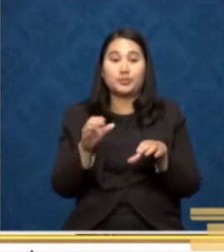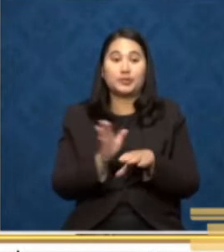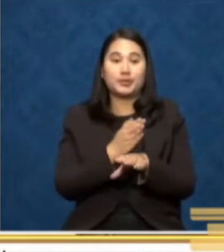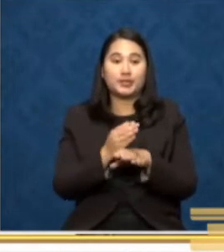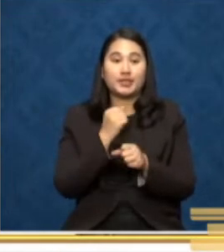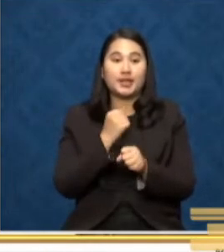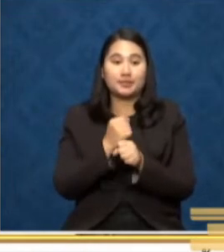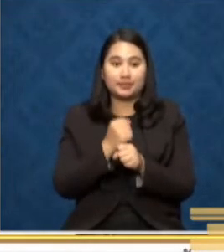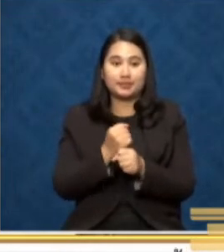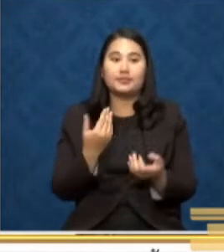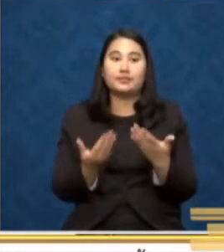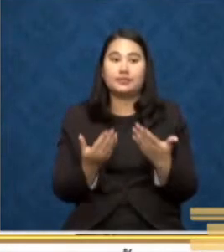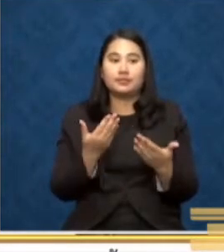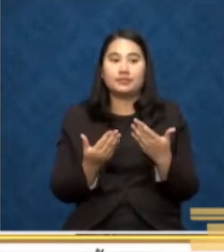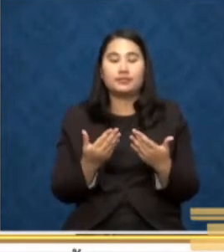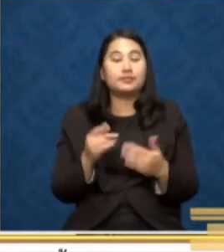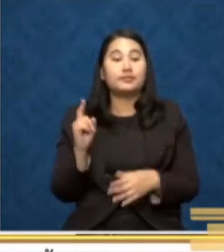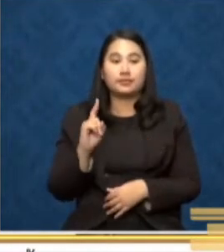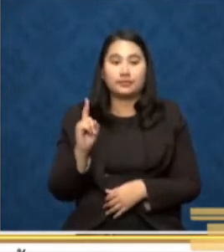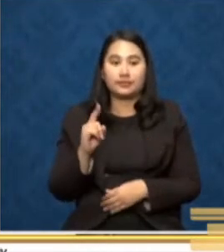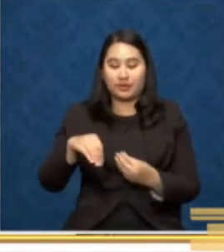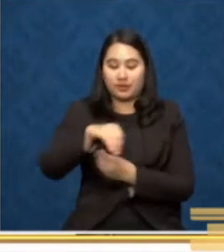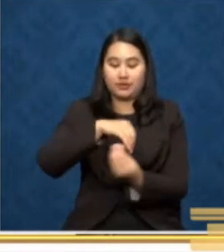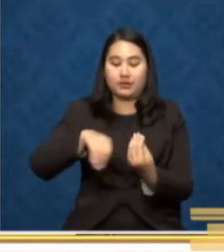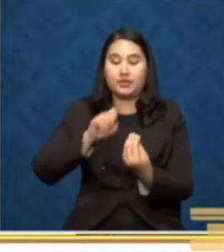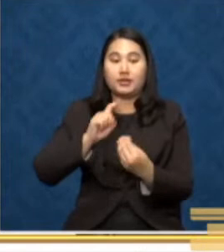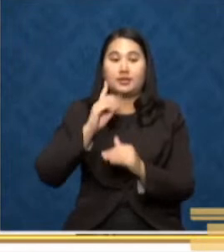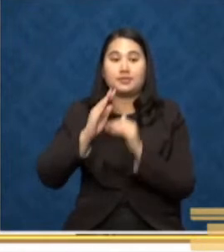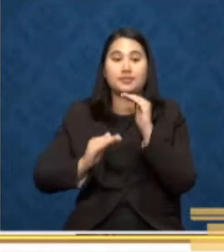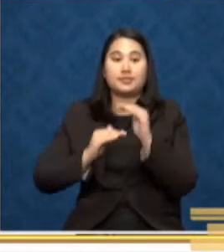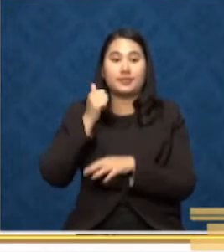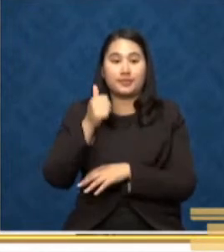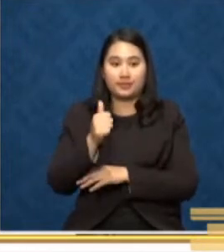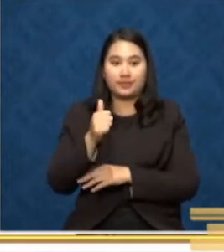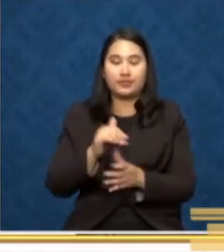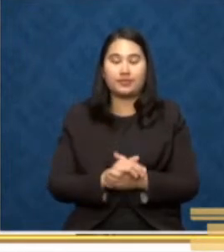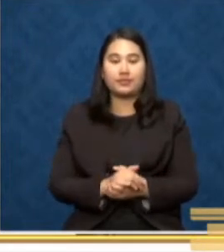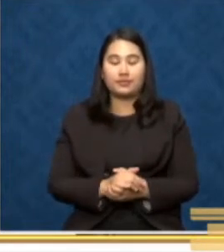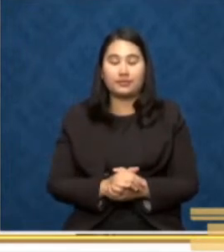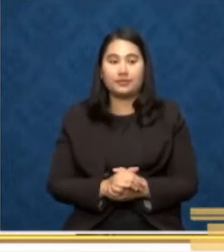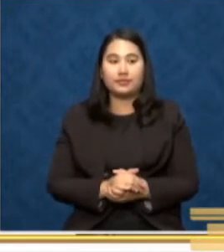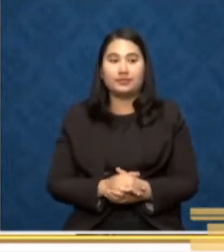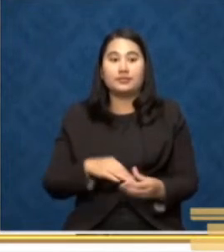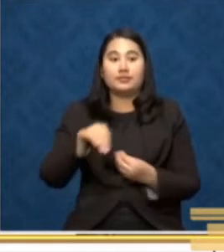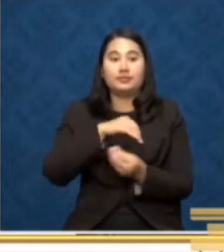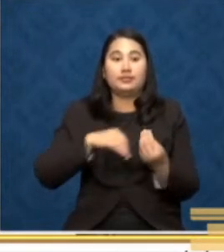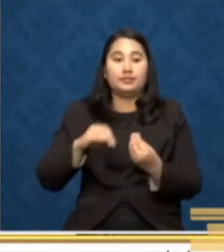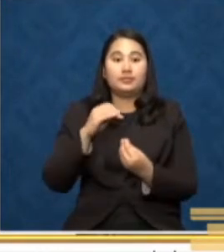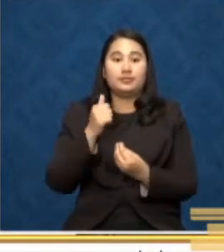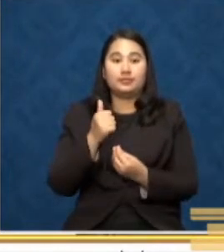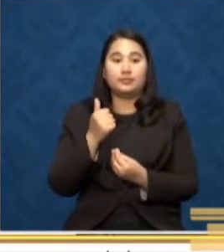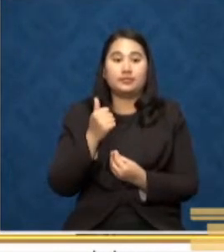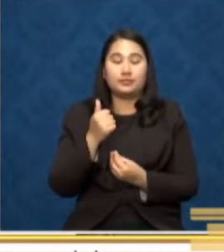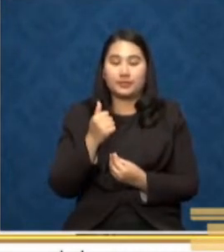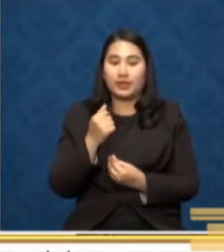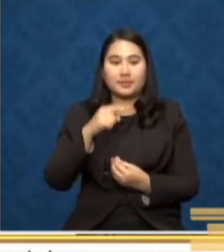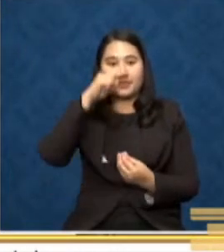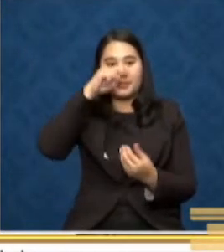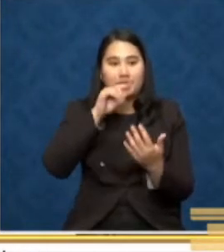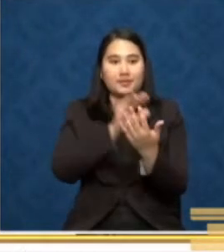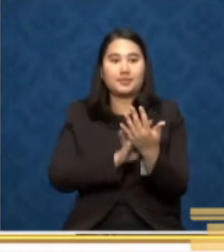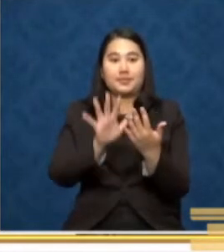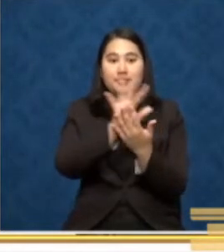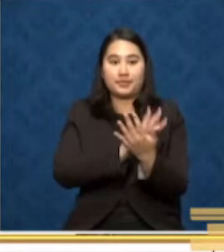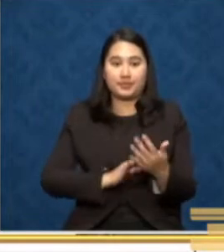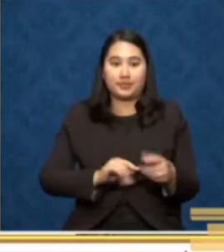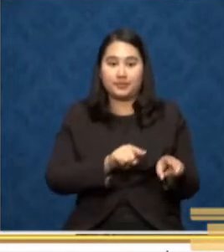หรือภาคของการที่จะทำให้เศรษฐกิจบ้านเราดีนะครับฉะนั้นแล้วเศรษฐกิจดีมันต้องดีกันทั้งประเทศโดยเฉพาะอย่าง